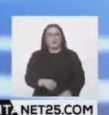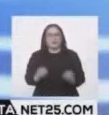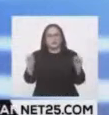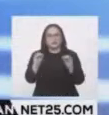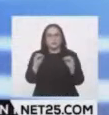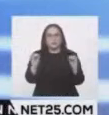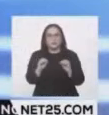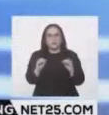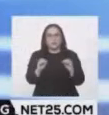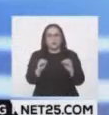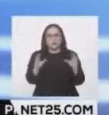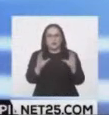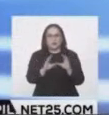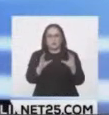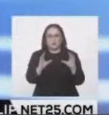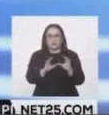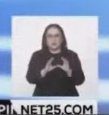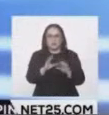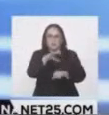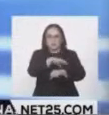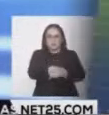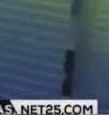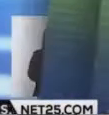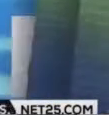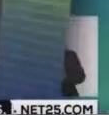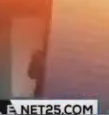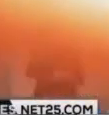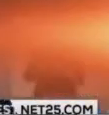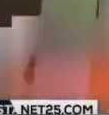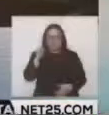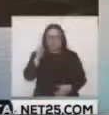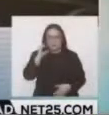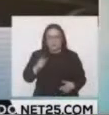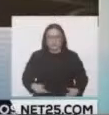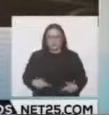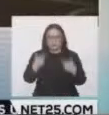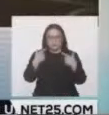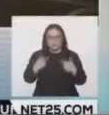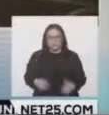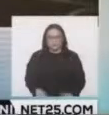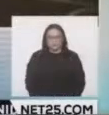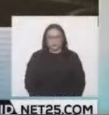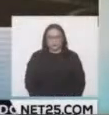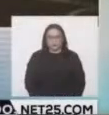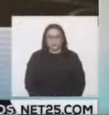arrest warrant kunin natin ang detalye mula kay mean ca live